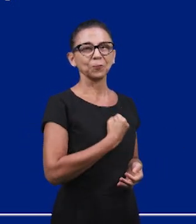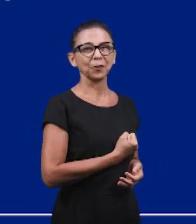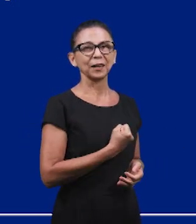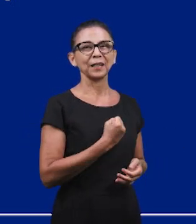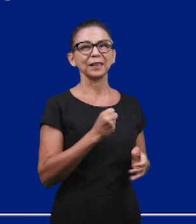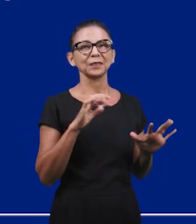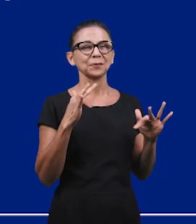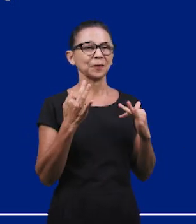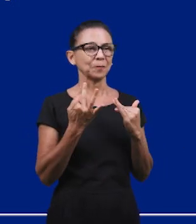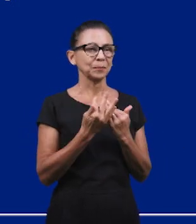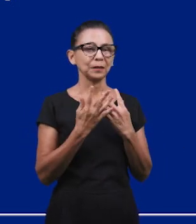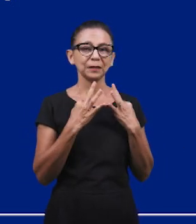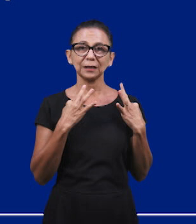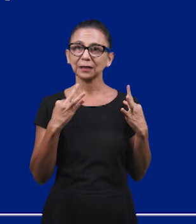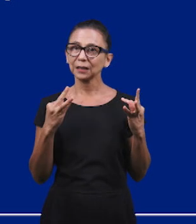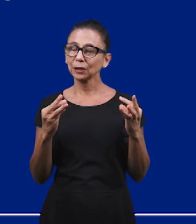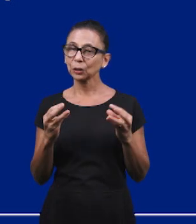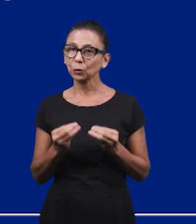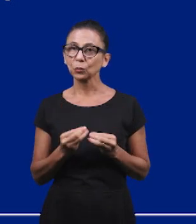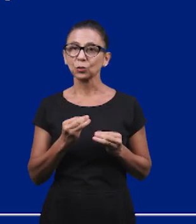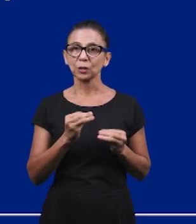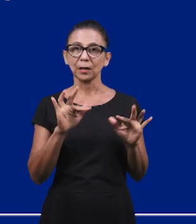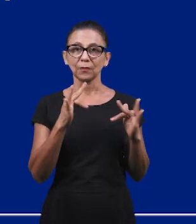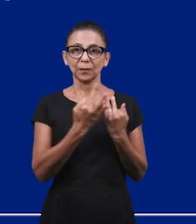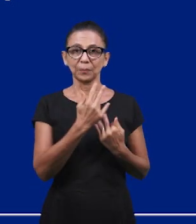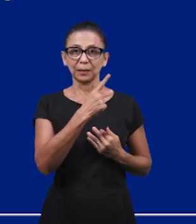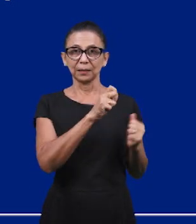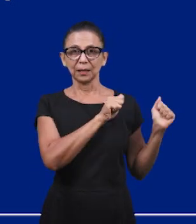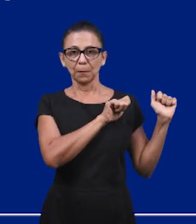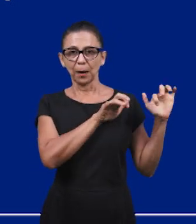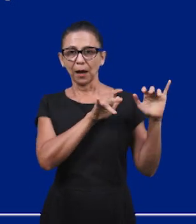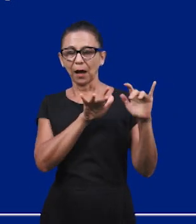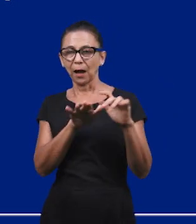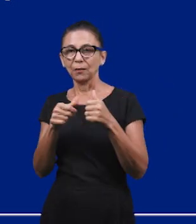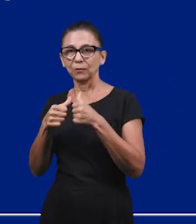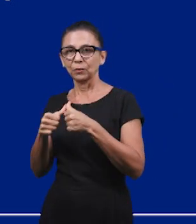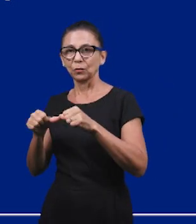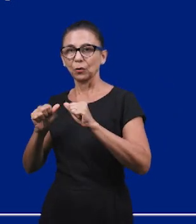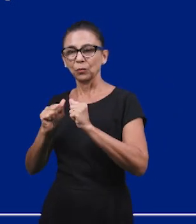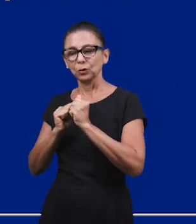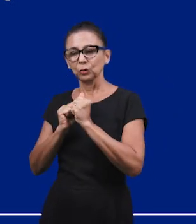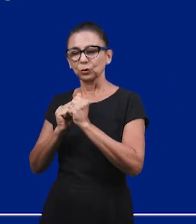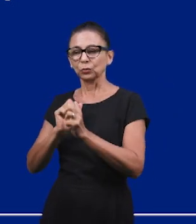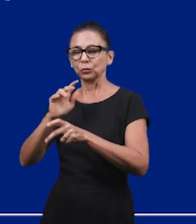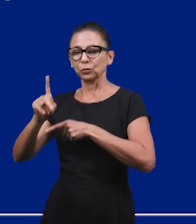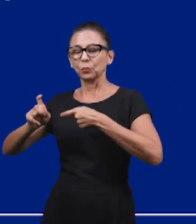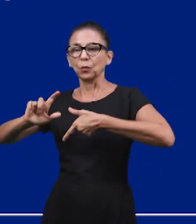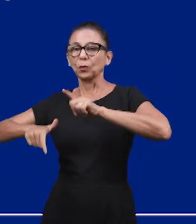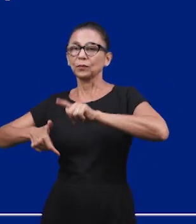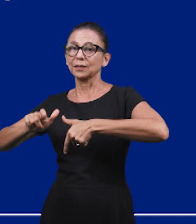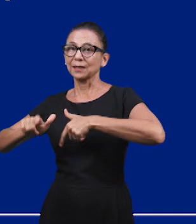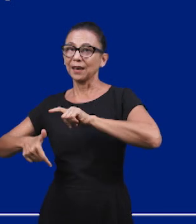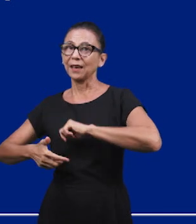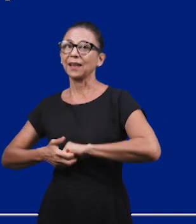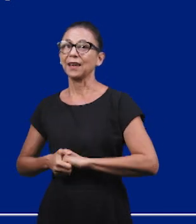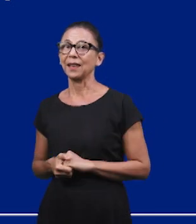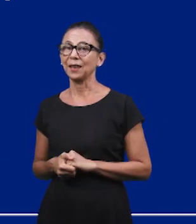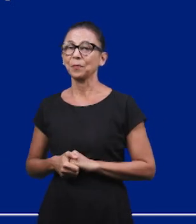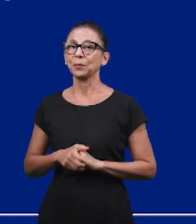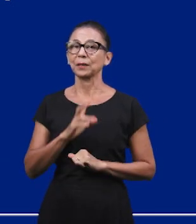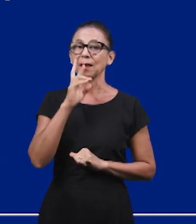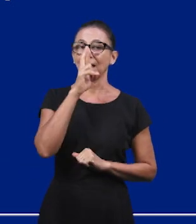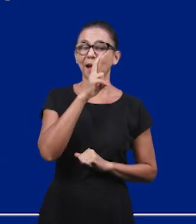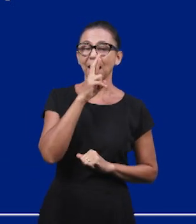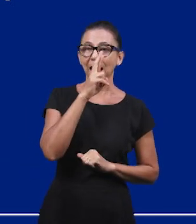d'aujourd'hui, car elle avait caché les messagers de Josué, que Josué avait envoyés